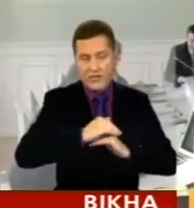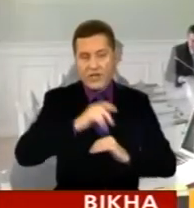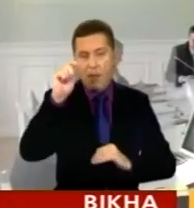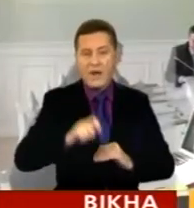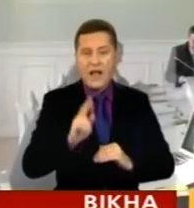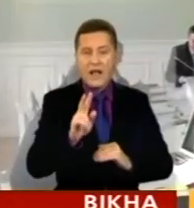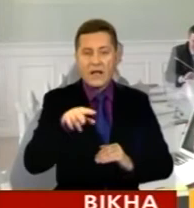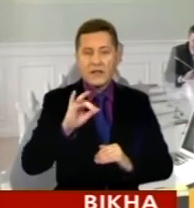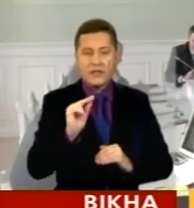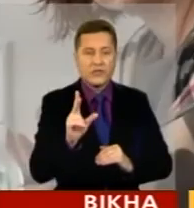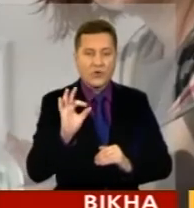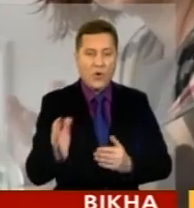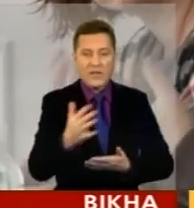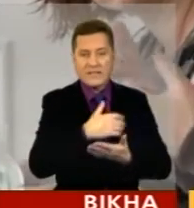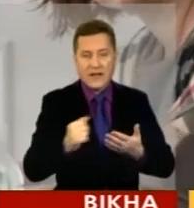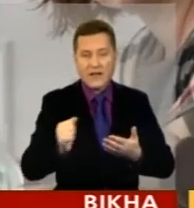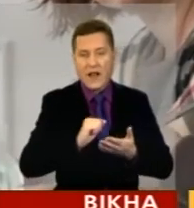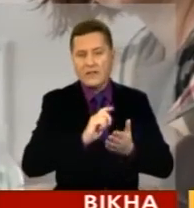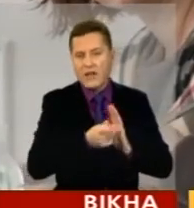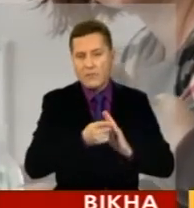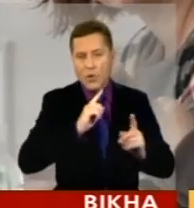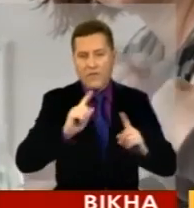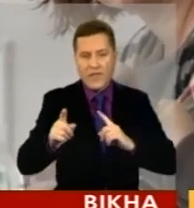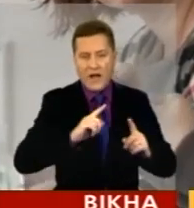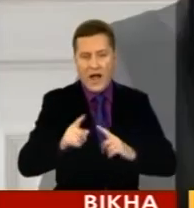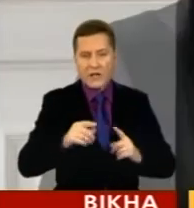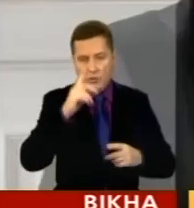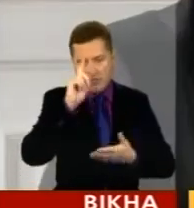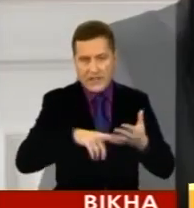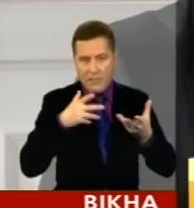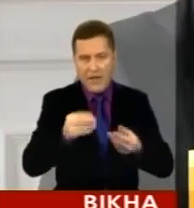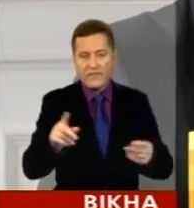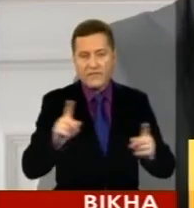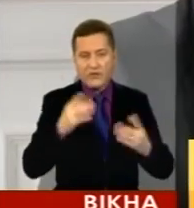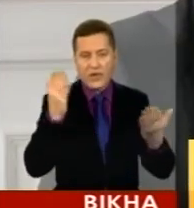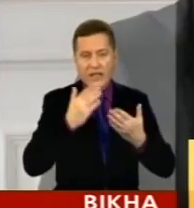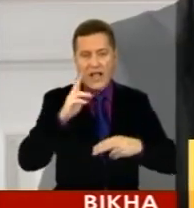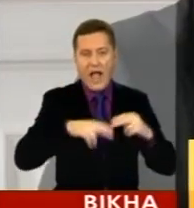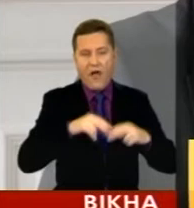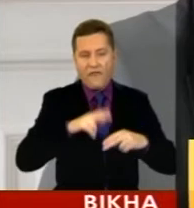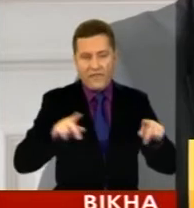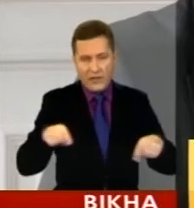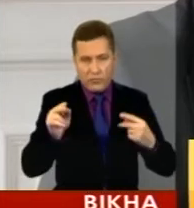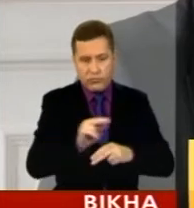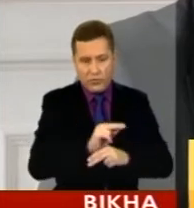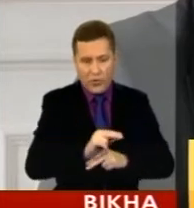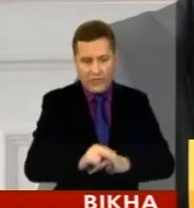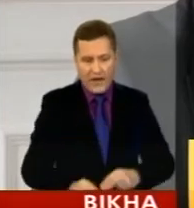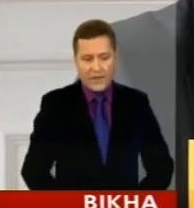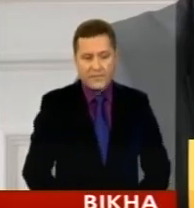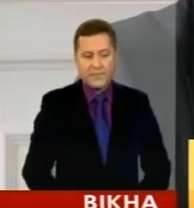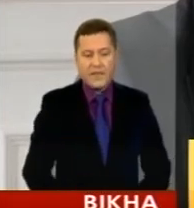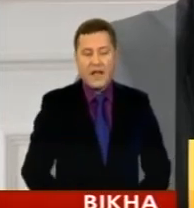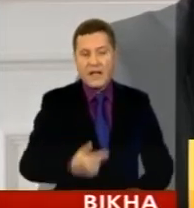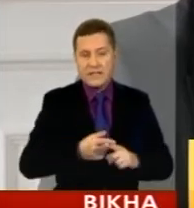Віталій Кличко, згодом зібрав термінову нараду і запевнив, кінотеатр відбудують. Я впевнений в тому, що кінотеатр повинен залишатись в комунальній